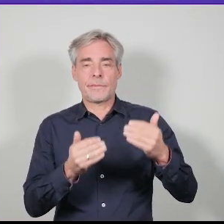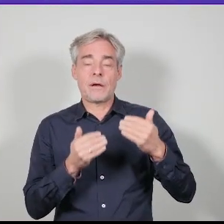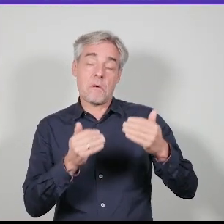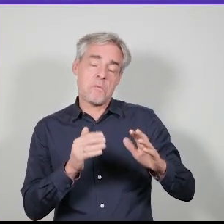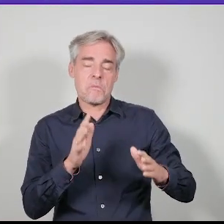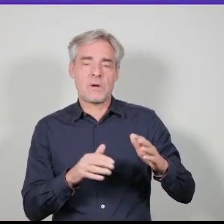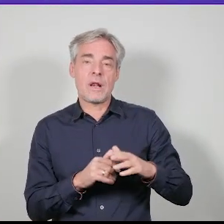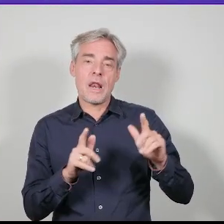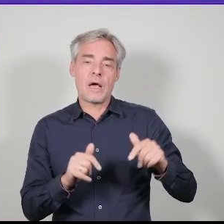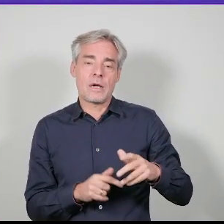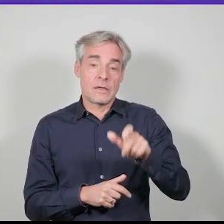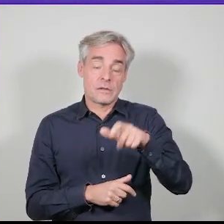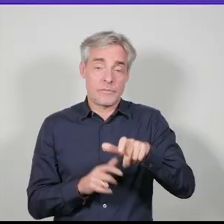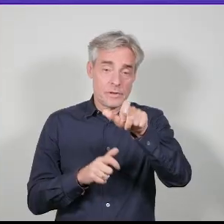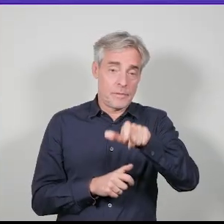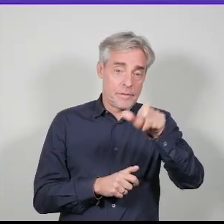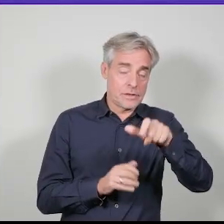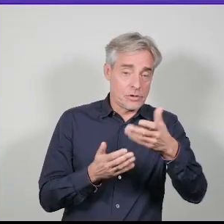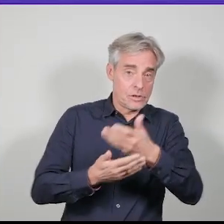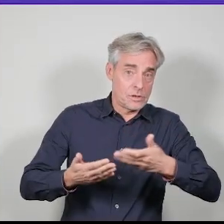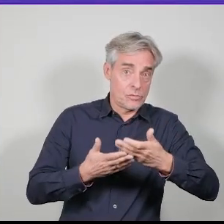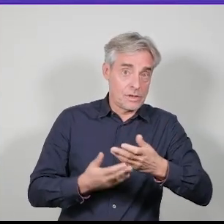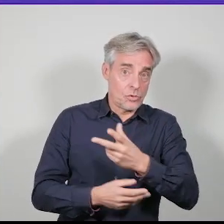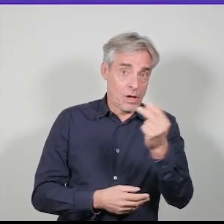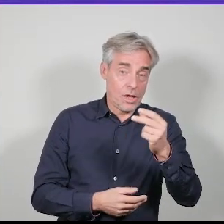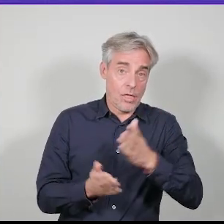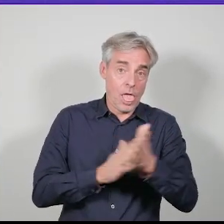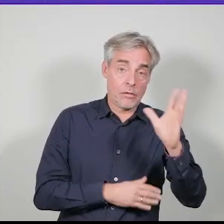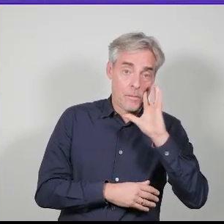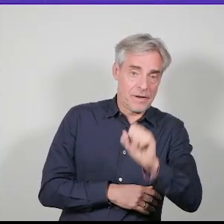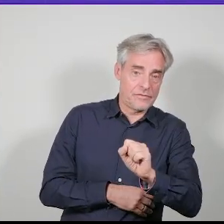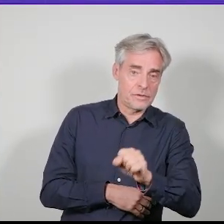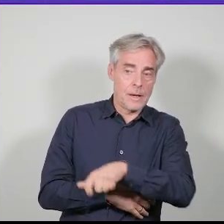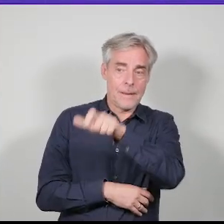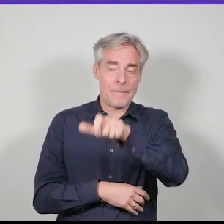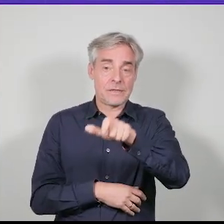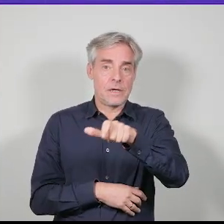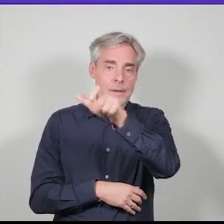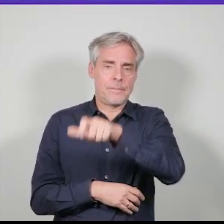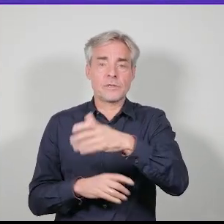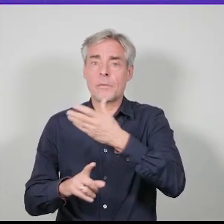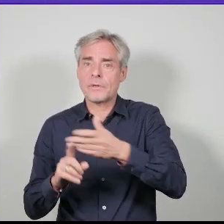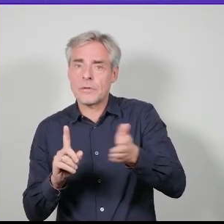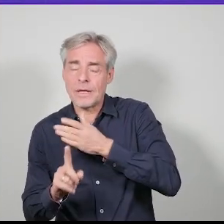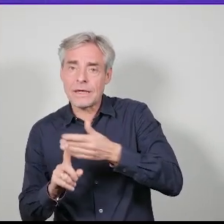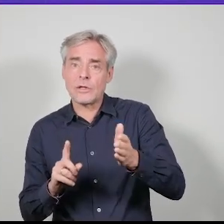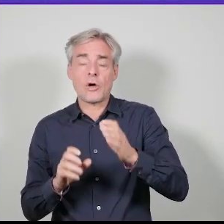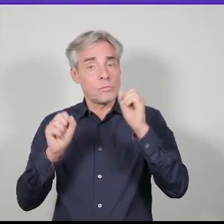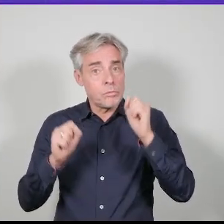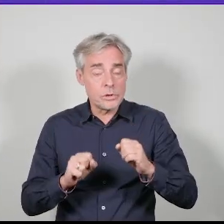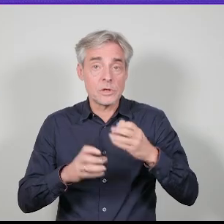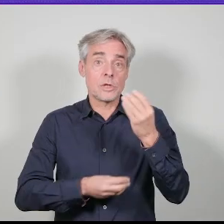là aussi, c'est de repérer les situations où ça dérape. C'est-à-dire où où il y a de la maltraitance à domicile,